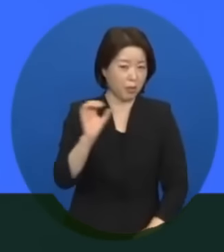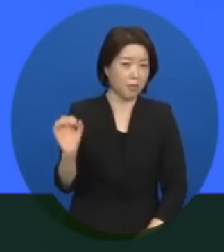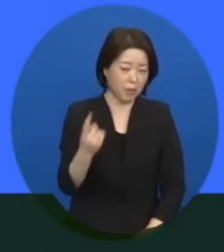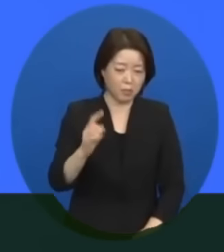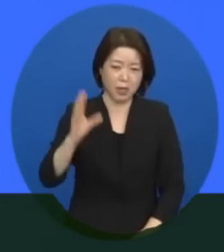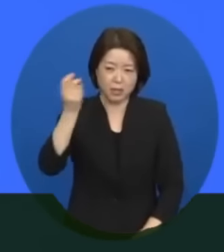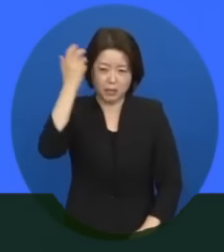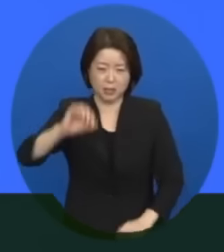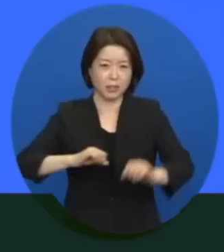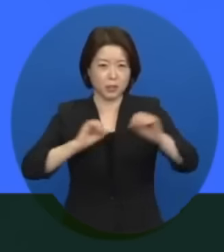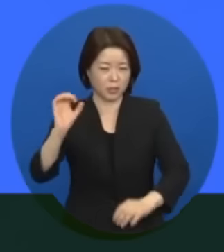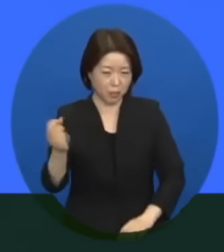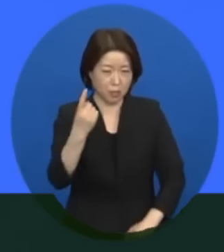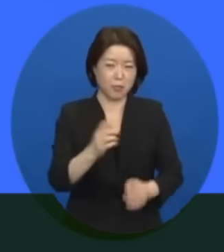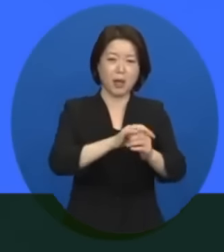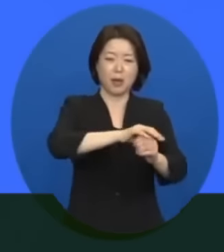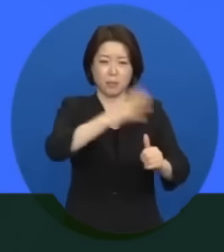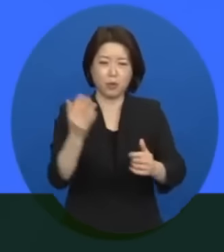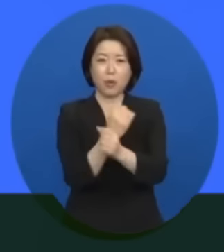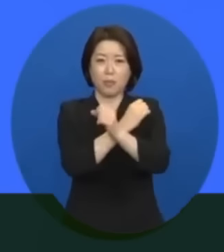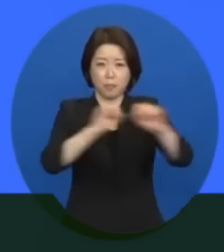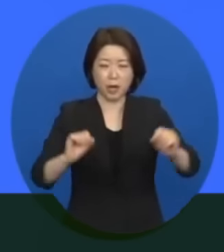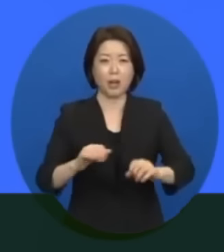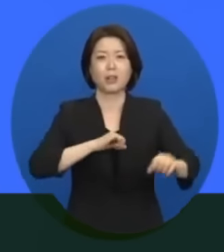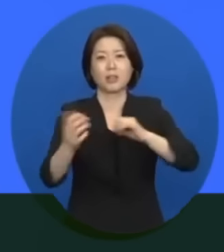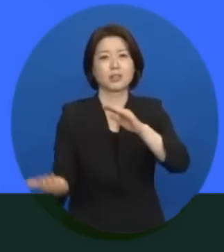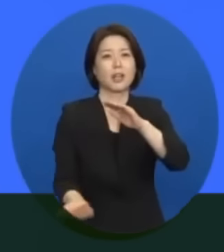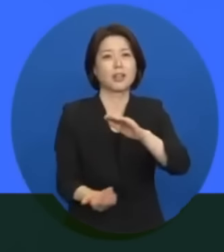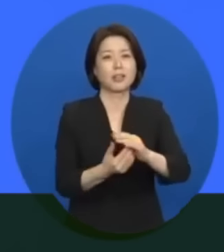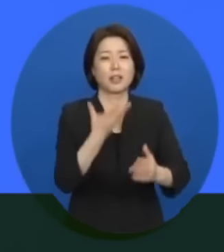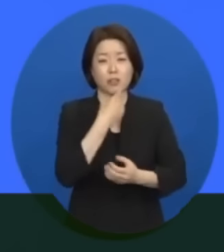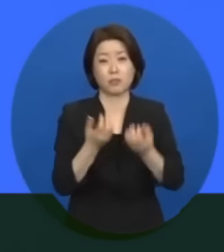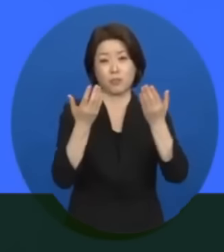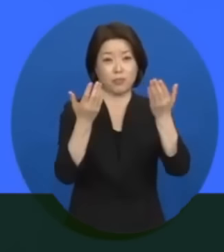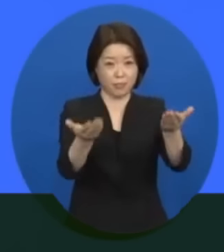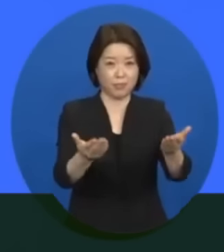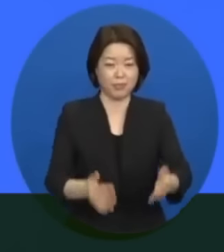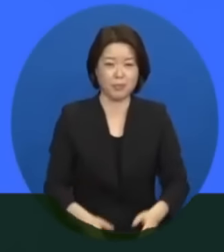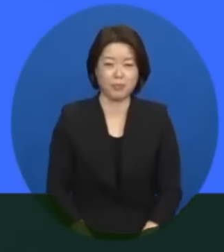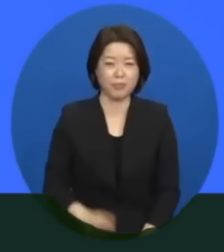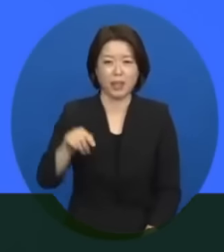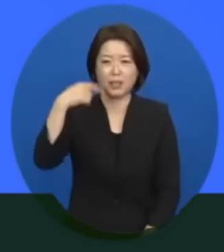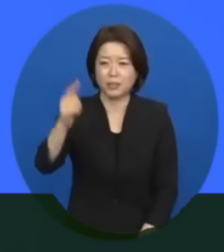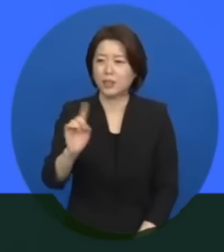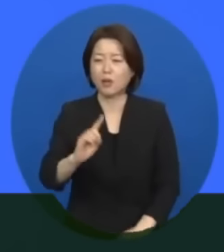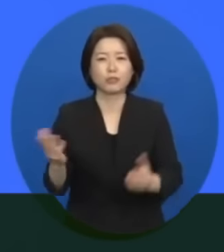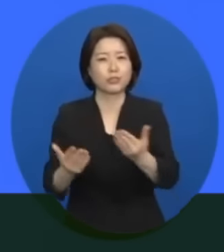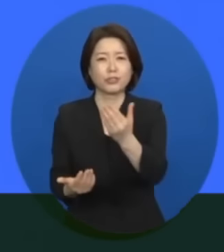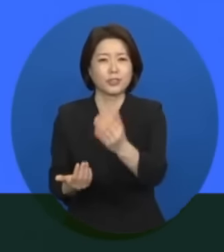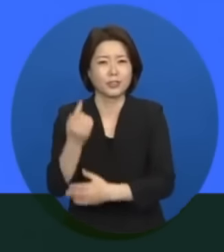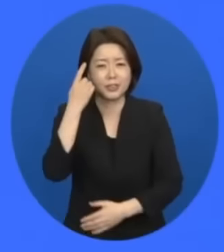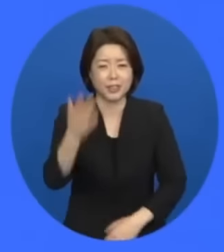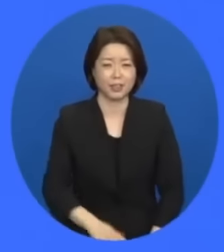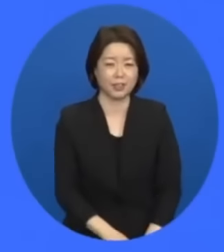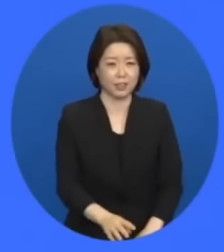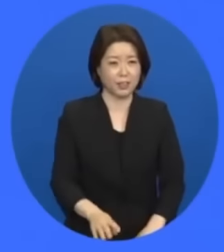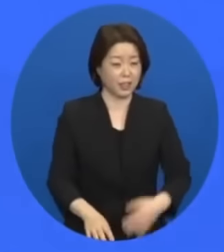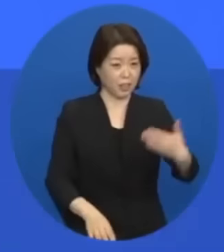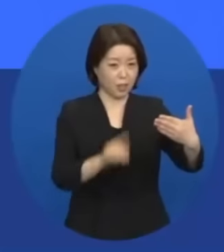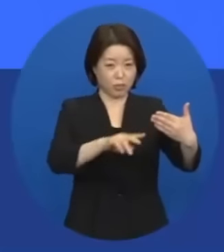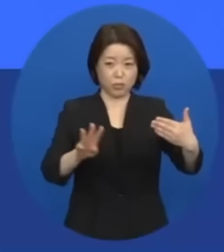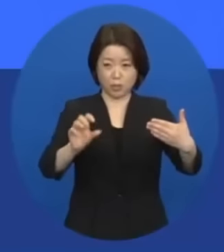역사로 말미암아 풀어지고 해방되어 역사가 일어나게 되 자 그다음에 어떤 일이 어집니까 3절이